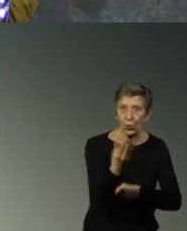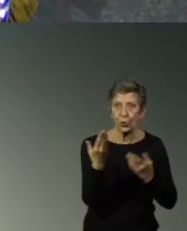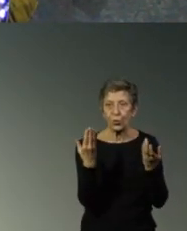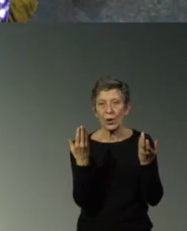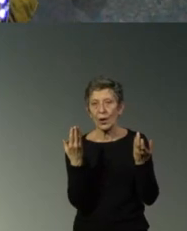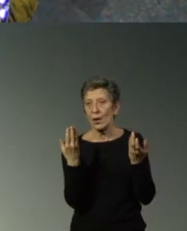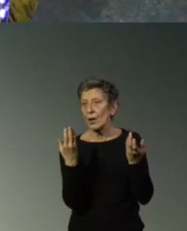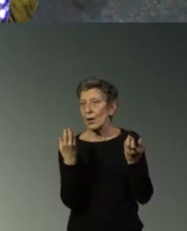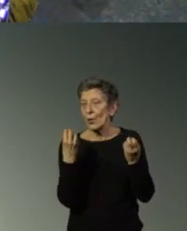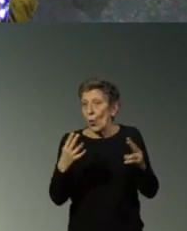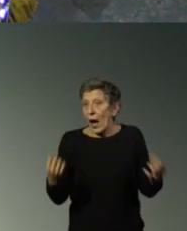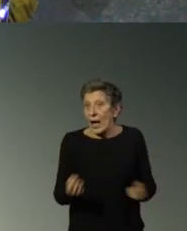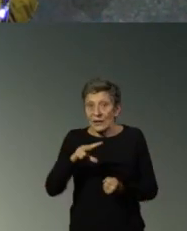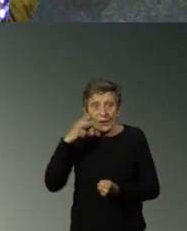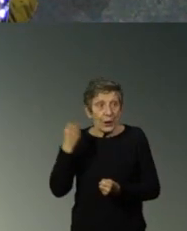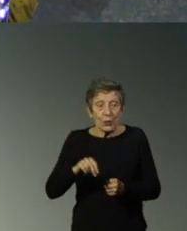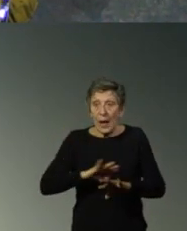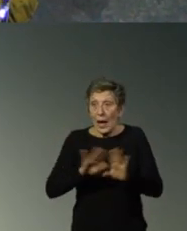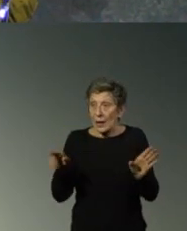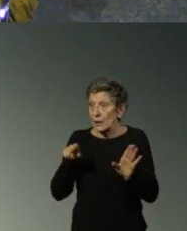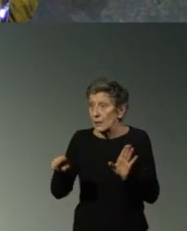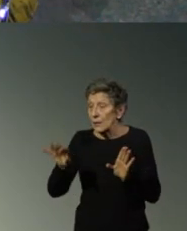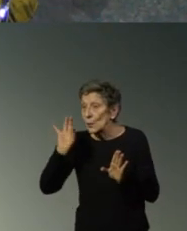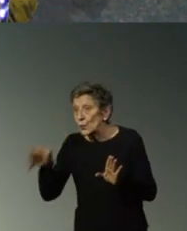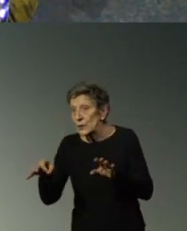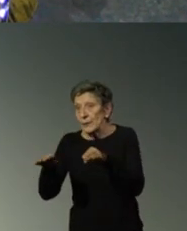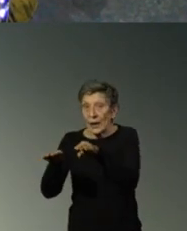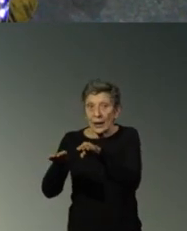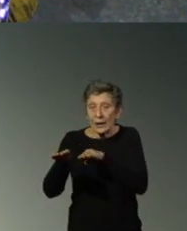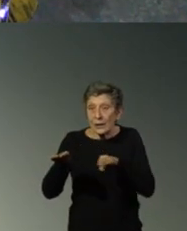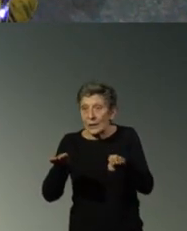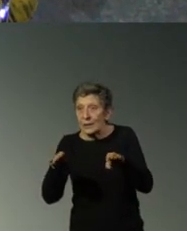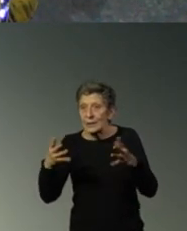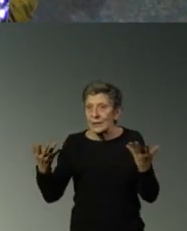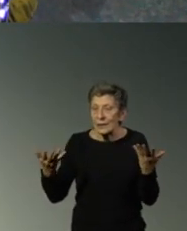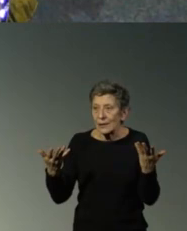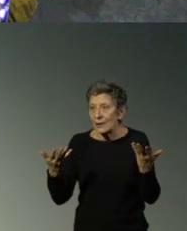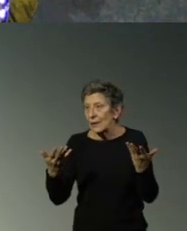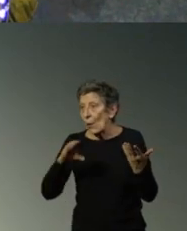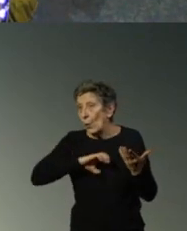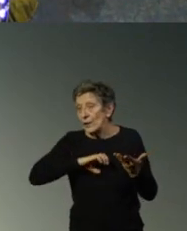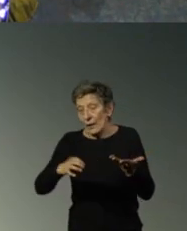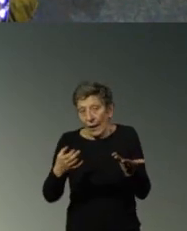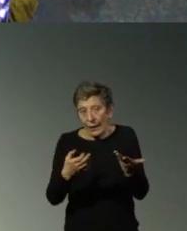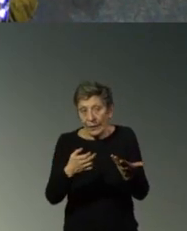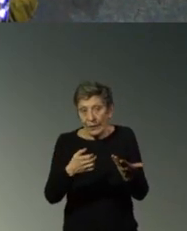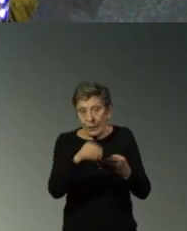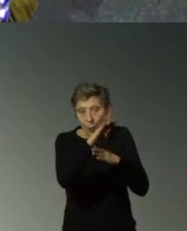les pires des activités humaines, mais en faisant en sorte qu'à la marge, on détruise pas tout, pour faire simple.